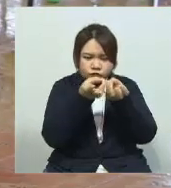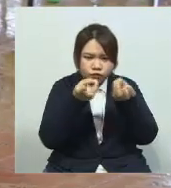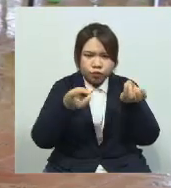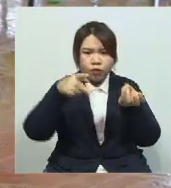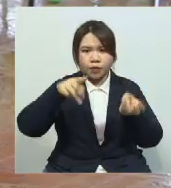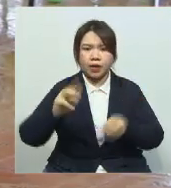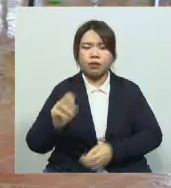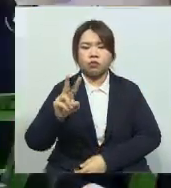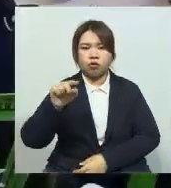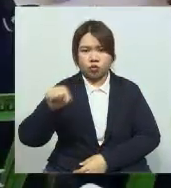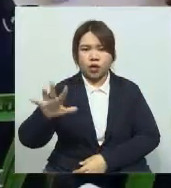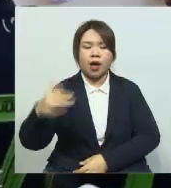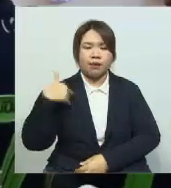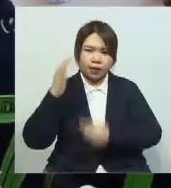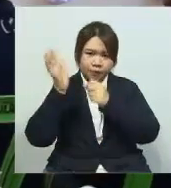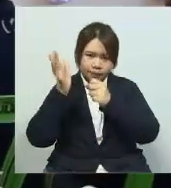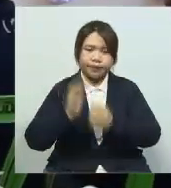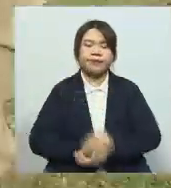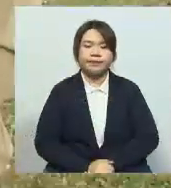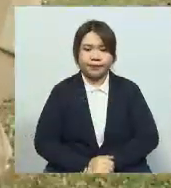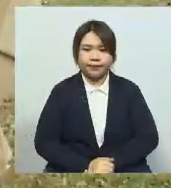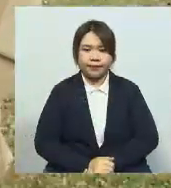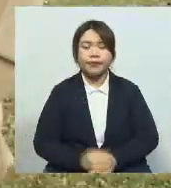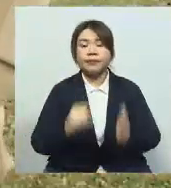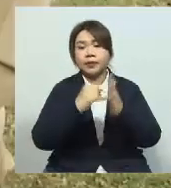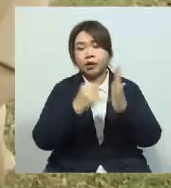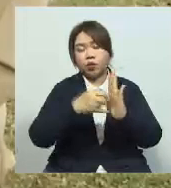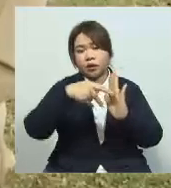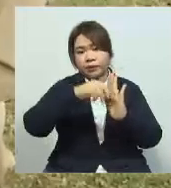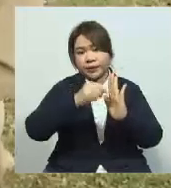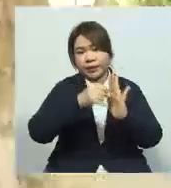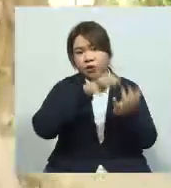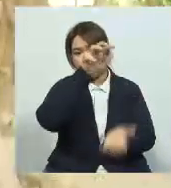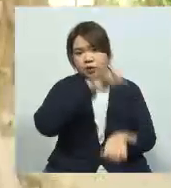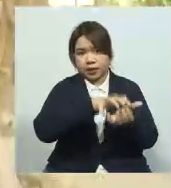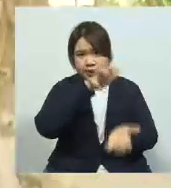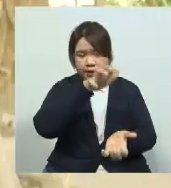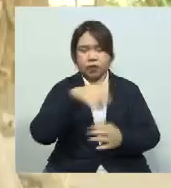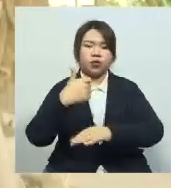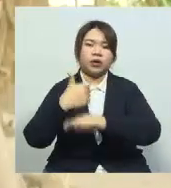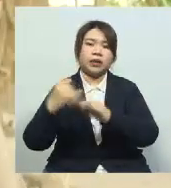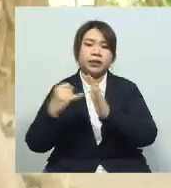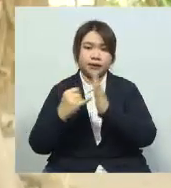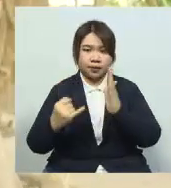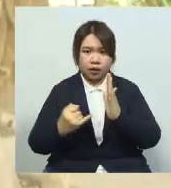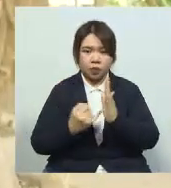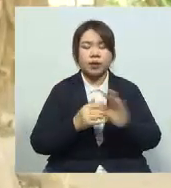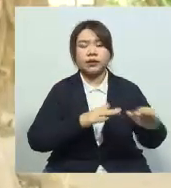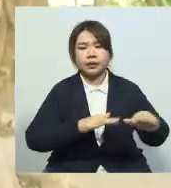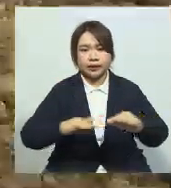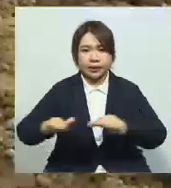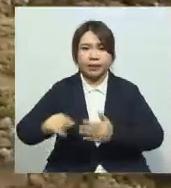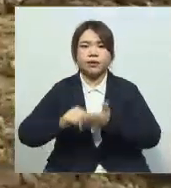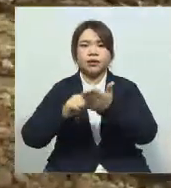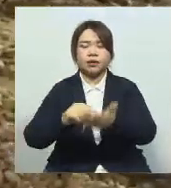าดเล็ก PM 2.5 ด้วยปิดท้ายกันที่จังหวัดพิจิตรนายวรพันธ์สุวรรณนุชนะครับผู้ว่าราชการจังหวัดเตรียมเสนอประธ